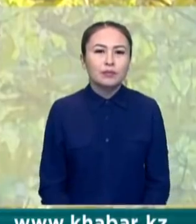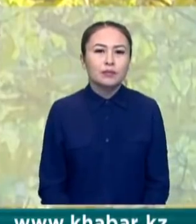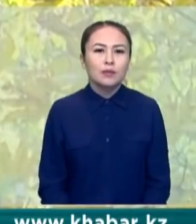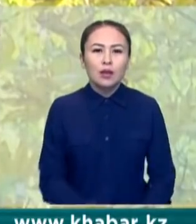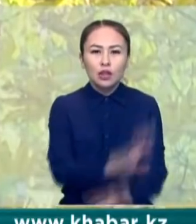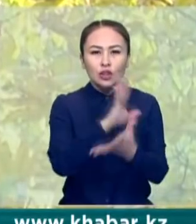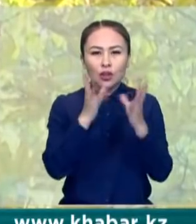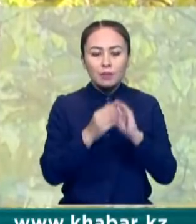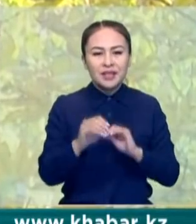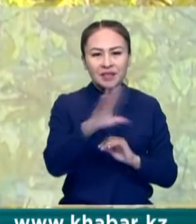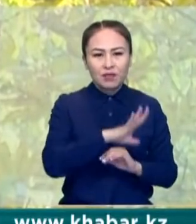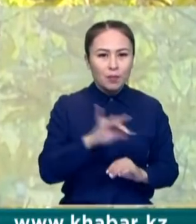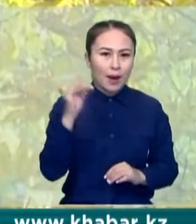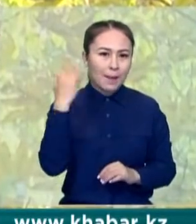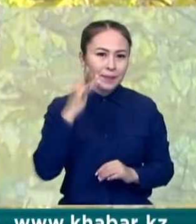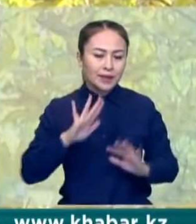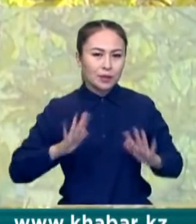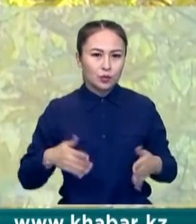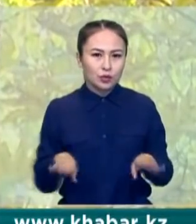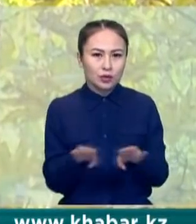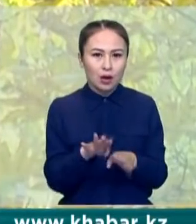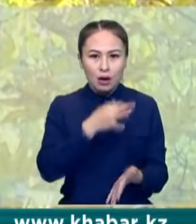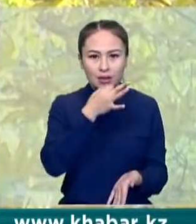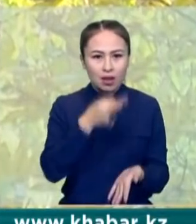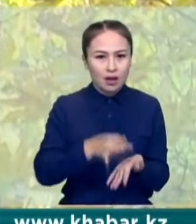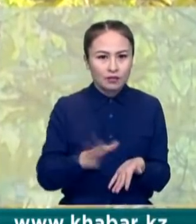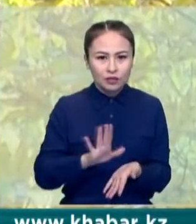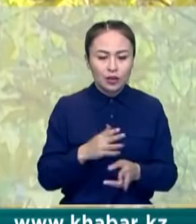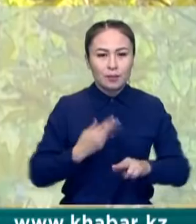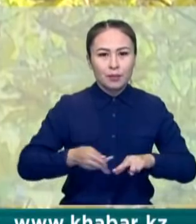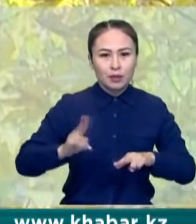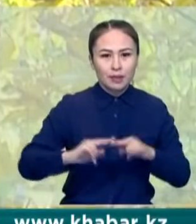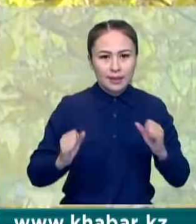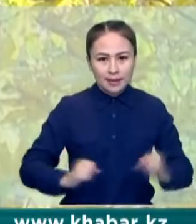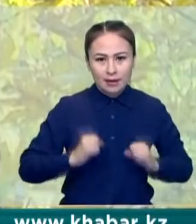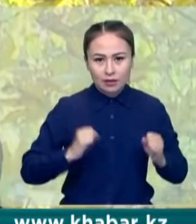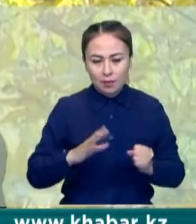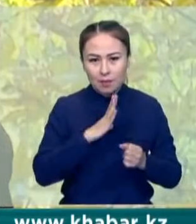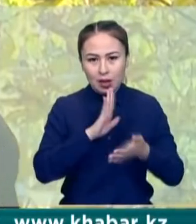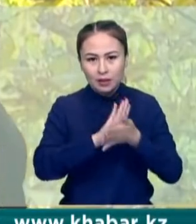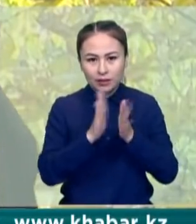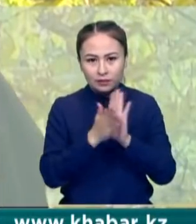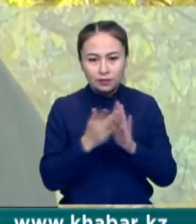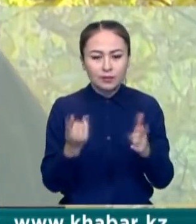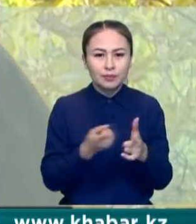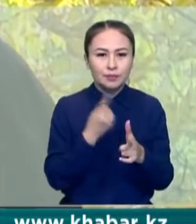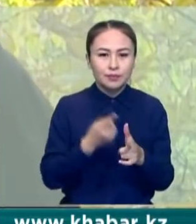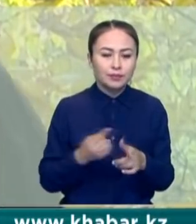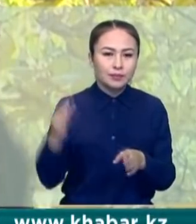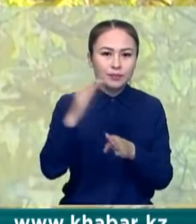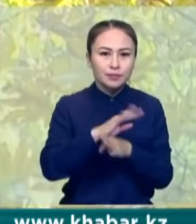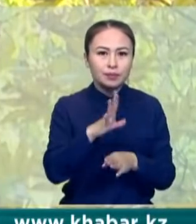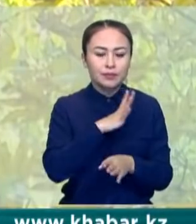Жалпы Еуропа мен Америка болып жатқан іске жауапты емес екендерін көрсетуге тырысты. Келісімге сай АҚШ өз